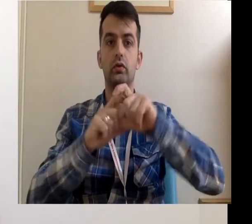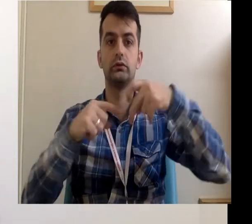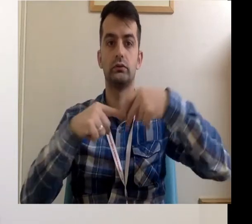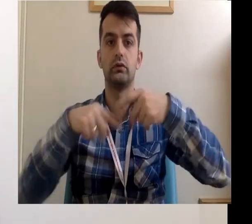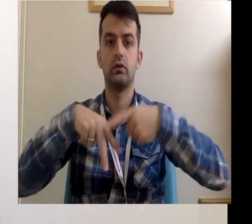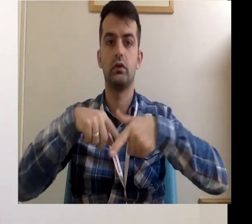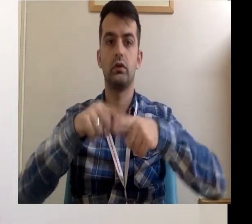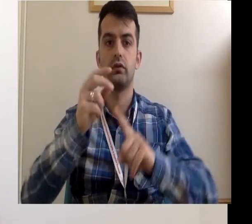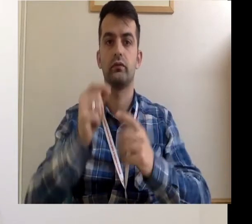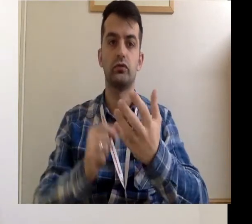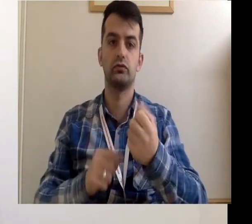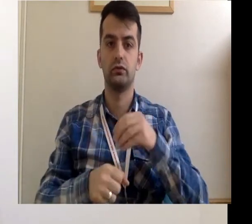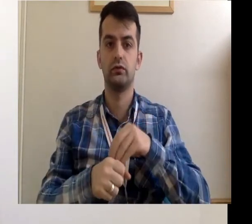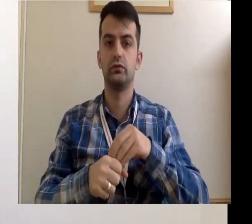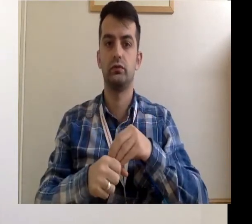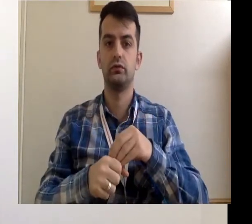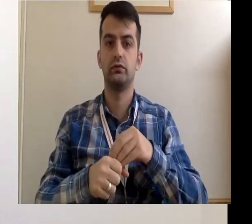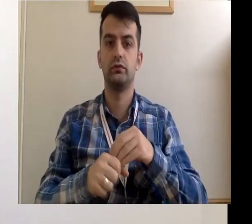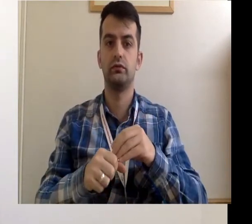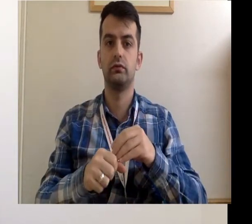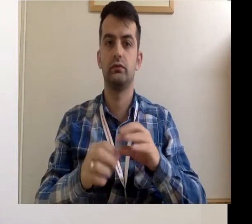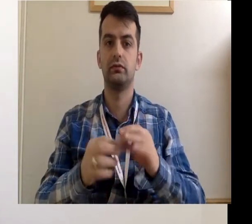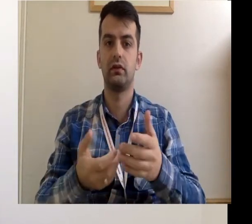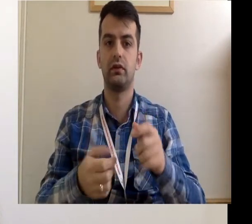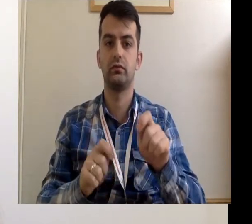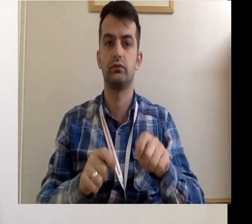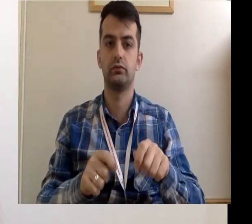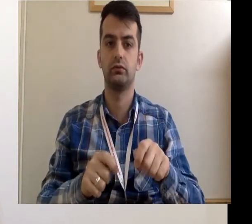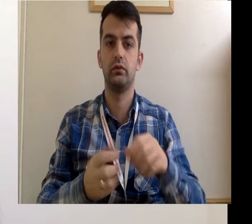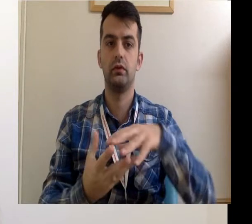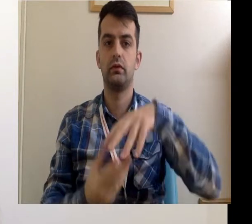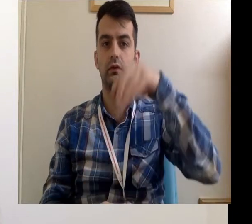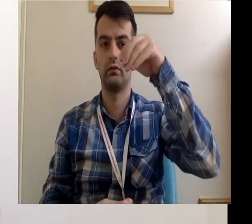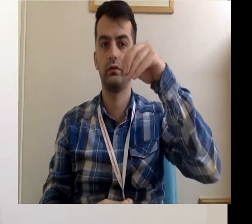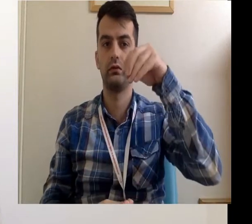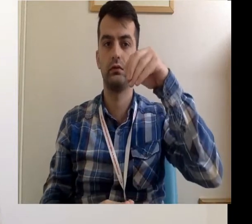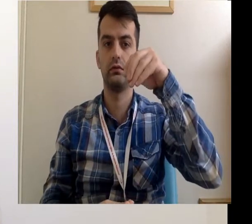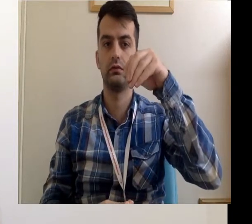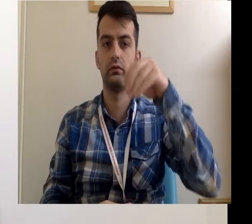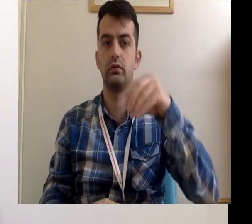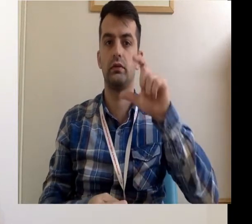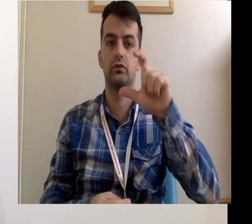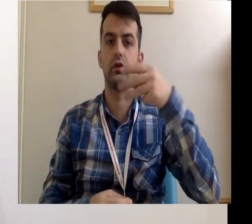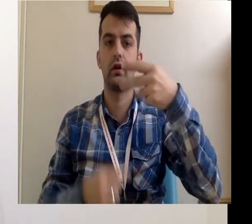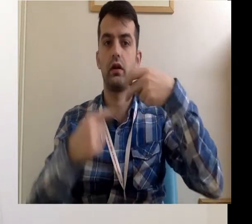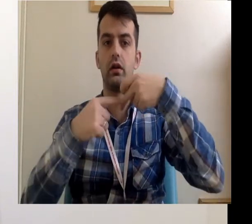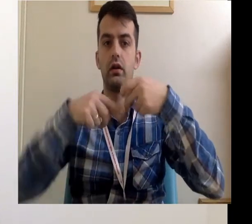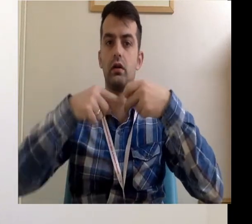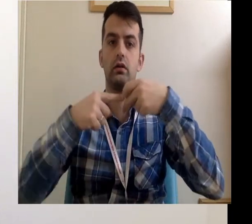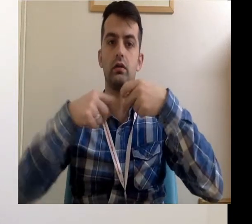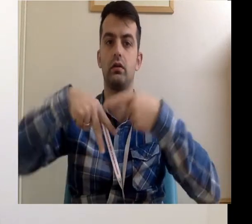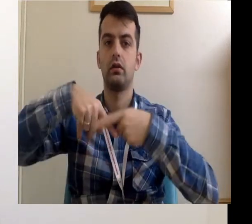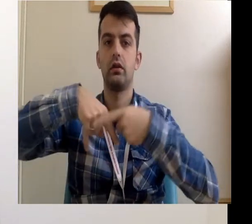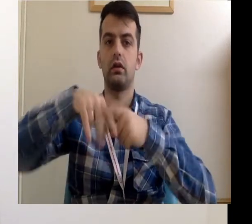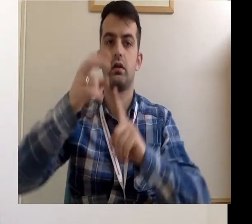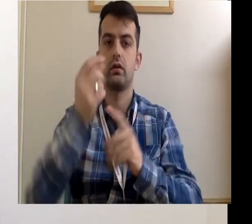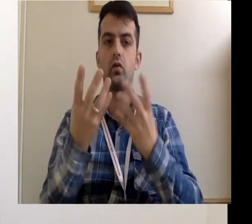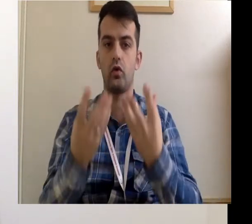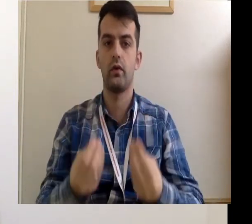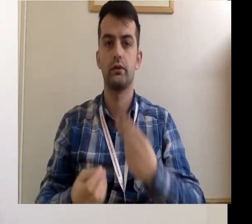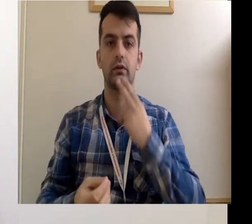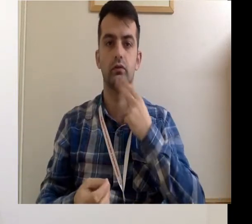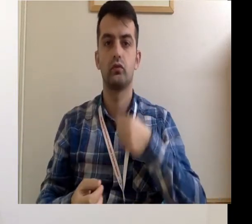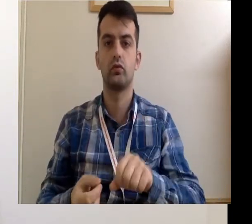Mamografi çektirmek için ne yapmalıyım? Genellikle genel cerrahi meme polikliniği olmak üzere kadın doğum ve diğer poliklinik doktorları mamografi